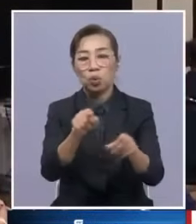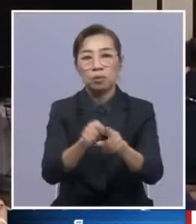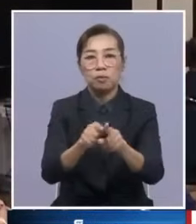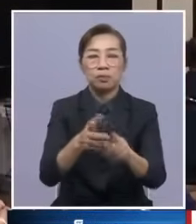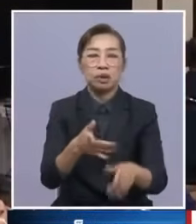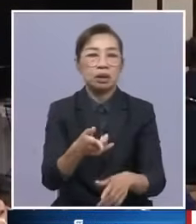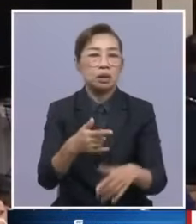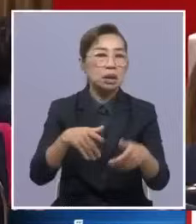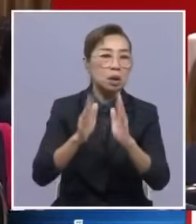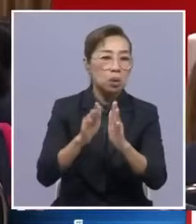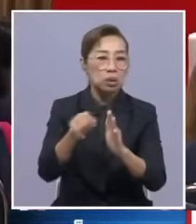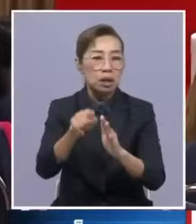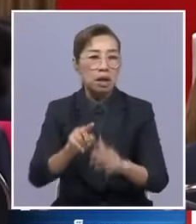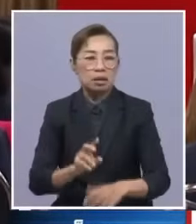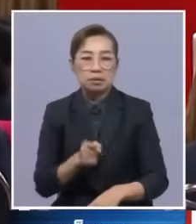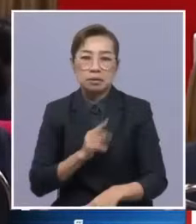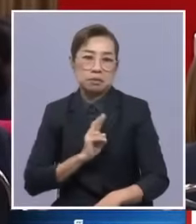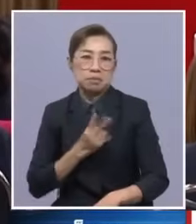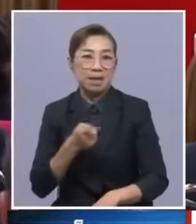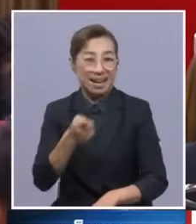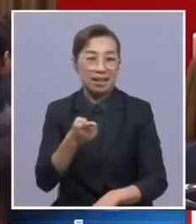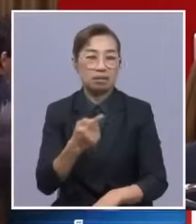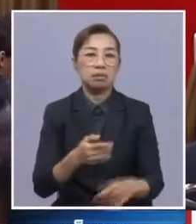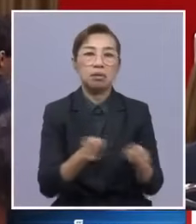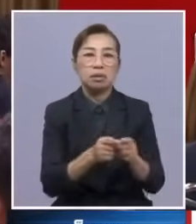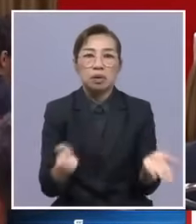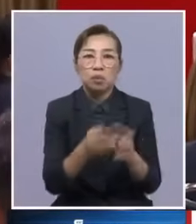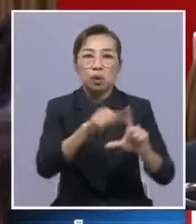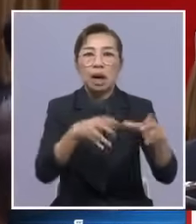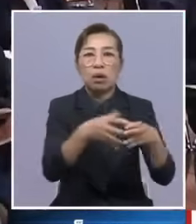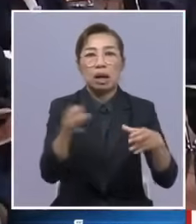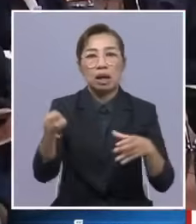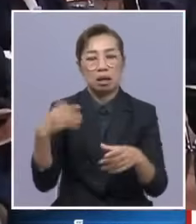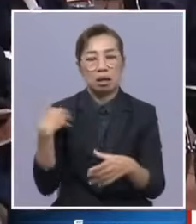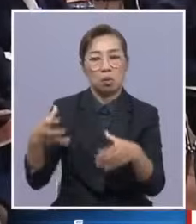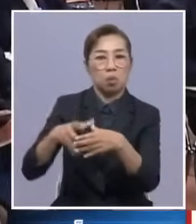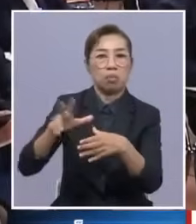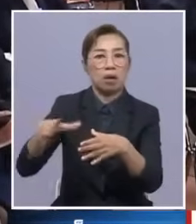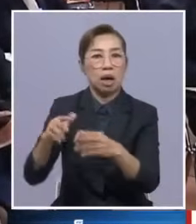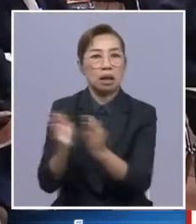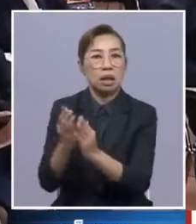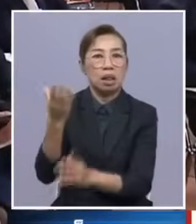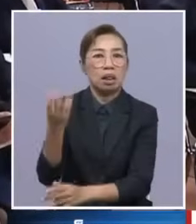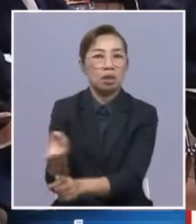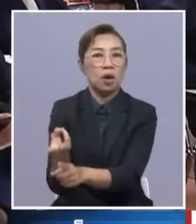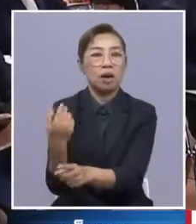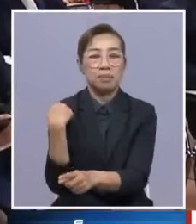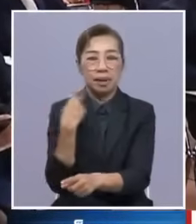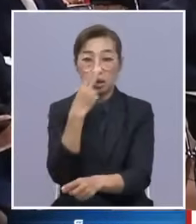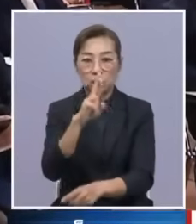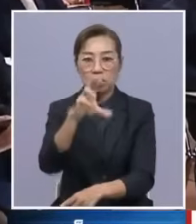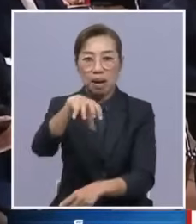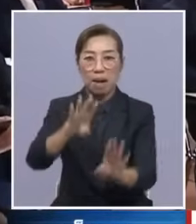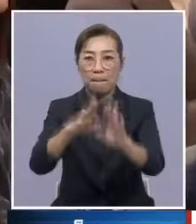ที่เปลี่ยนไปเทให้กับพรรคก้าวไกลจนเพื่อไทยแพ้เรียบดังนั้นในช่วงเปิดสมัยประชุมสภาก็น่าจะได้เห็นการเดินเก